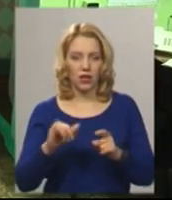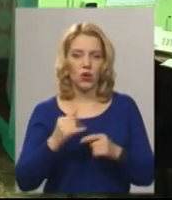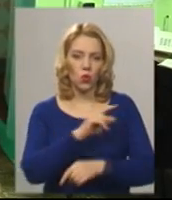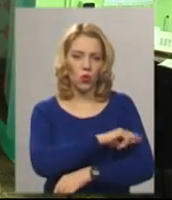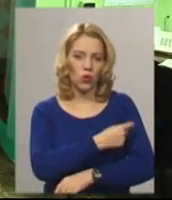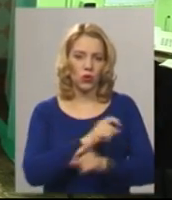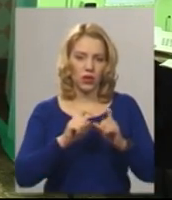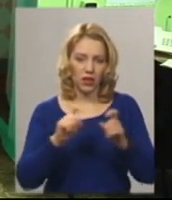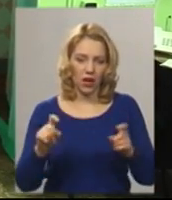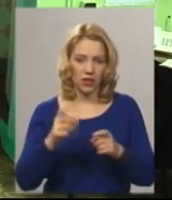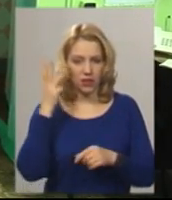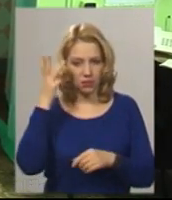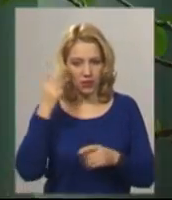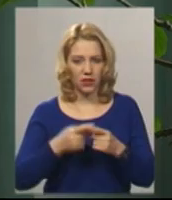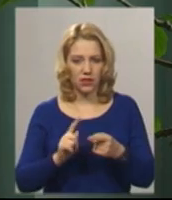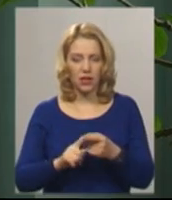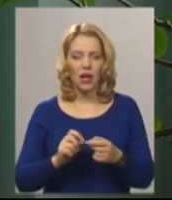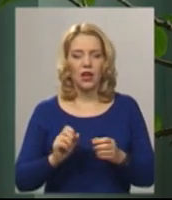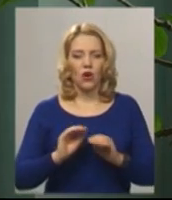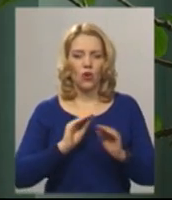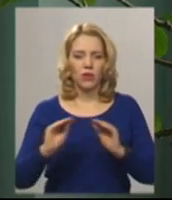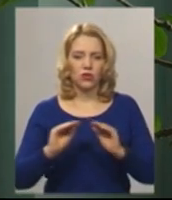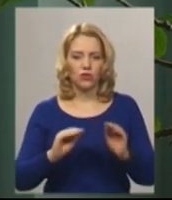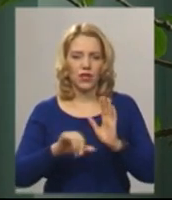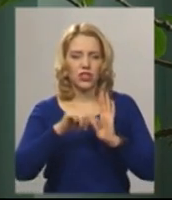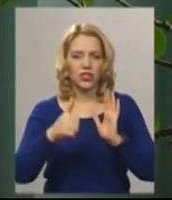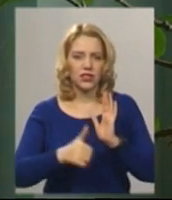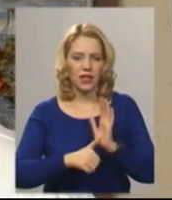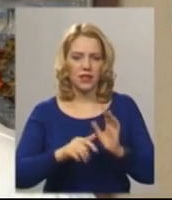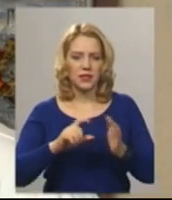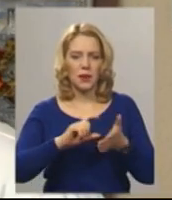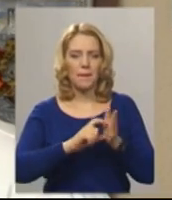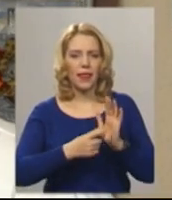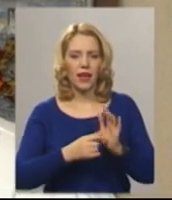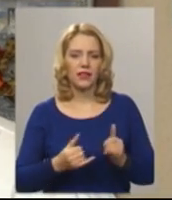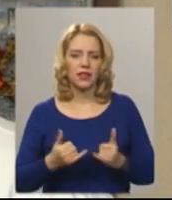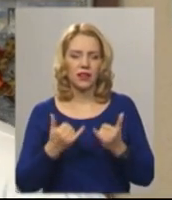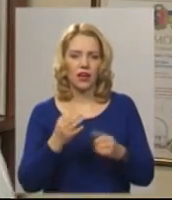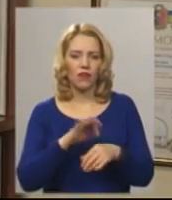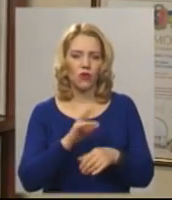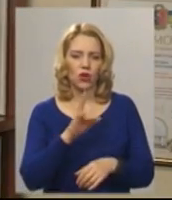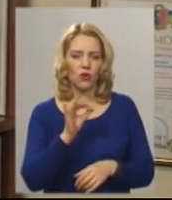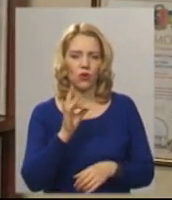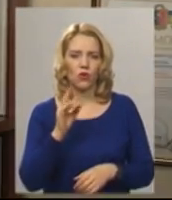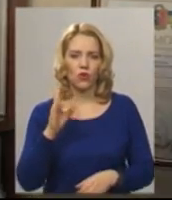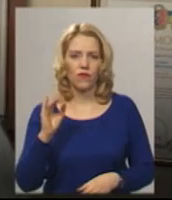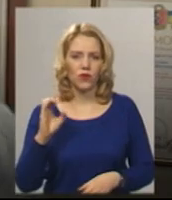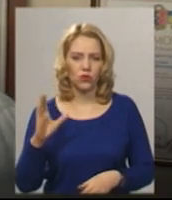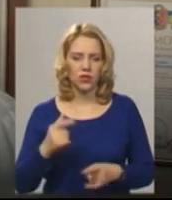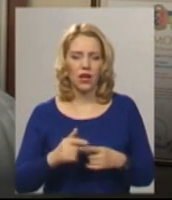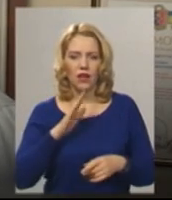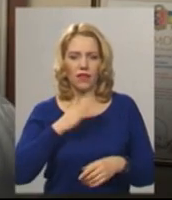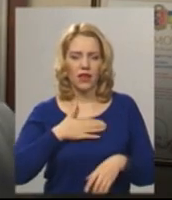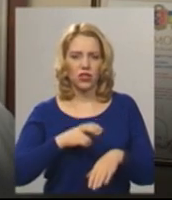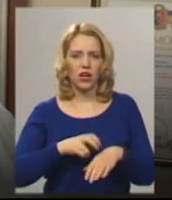лікарні облаштували 16 спеціальних палат для хворих на коронавірус, каже головна лікарка Оксана Піддубна. Наша лікарня спеціальна, у нас